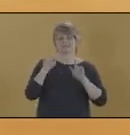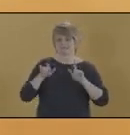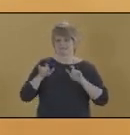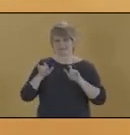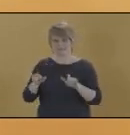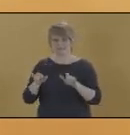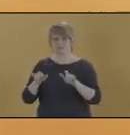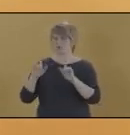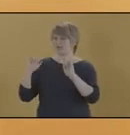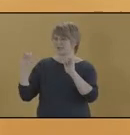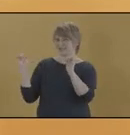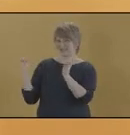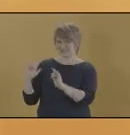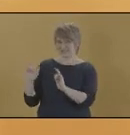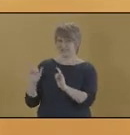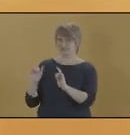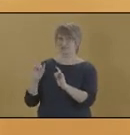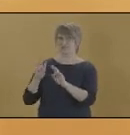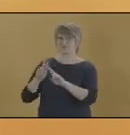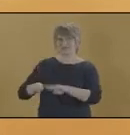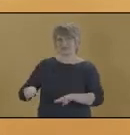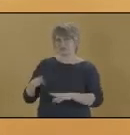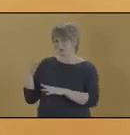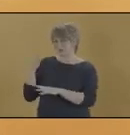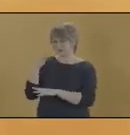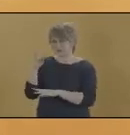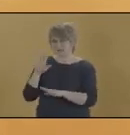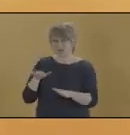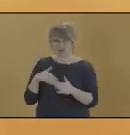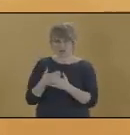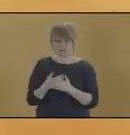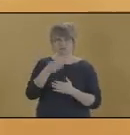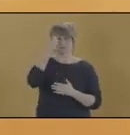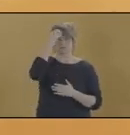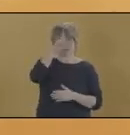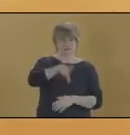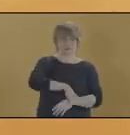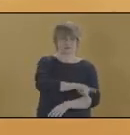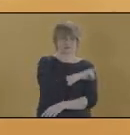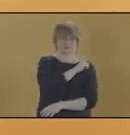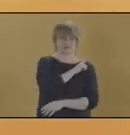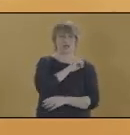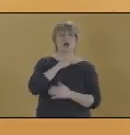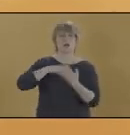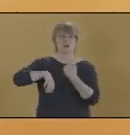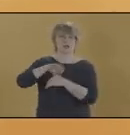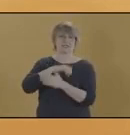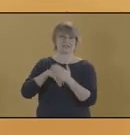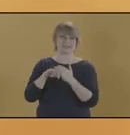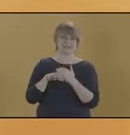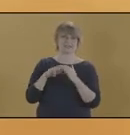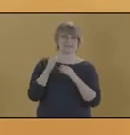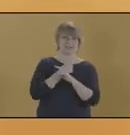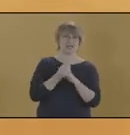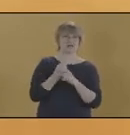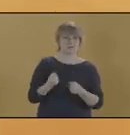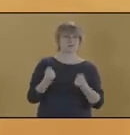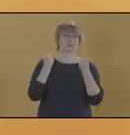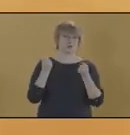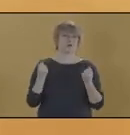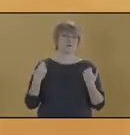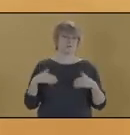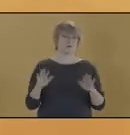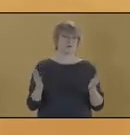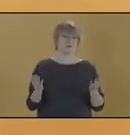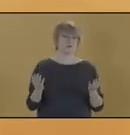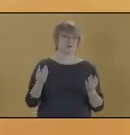am gesellschaftlichen Frieden orientierten Angebot kann Bildung, Resilienz in Krisenzeiten stärken. Man kann Wissen vermitteln und